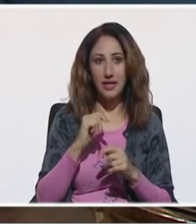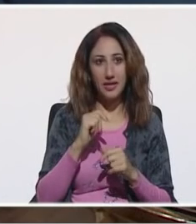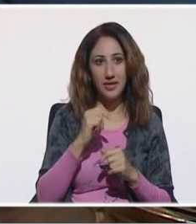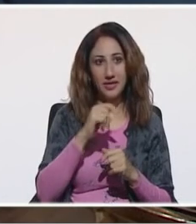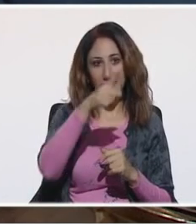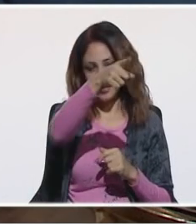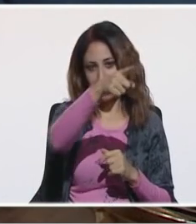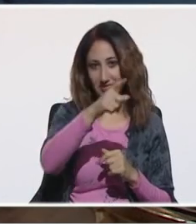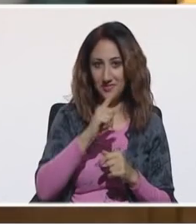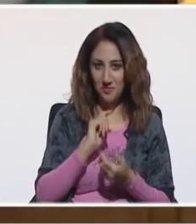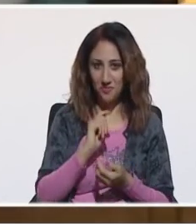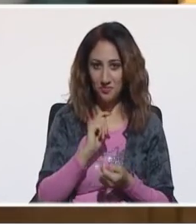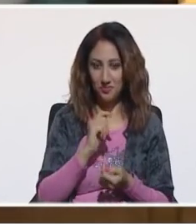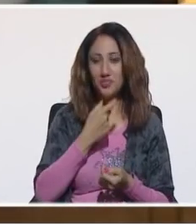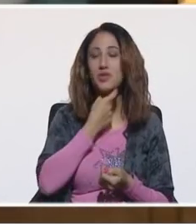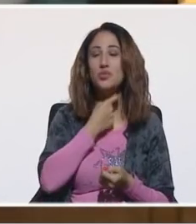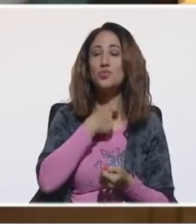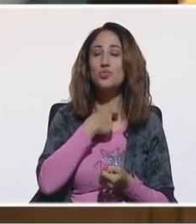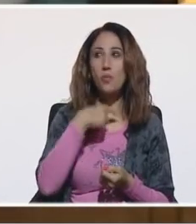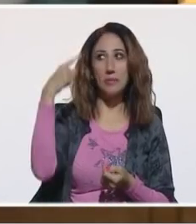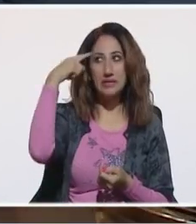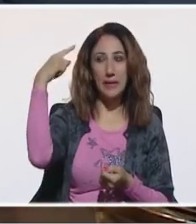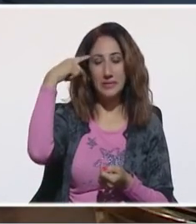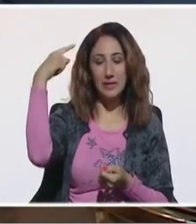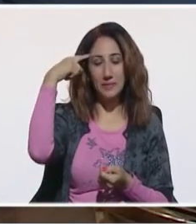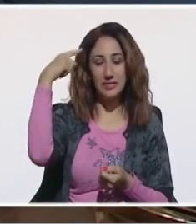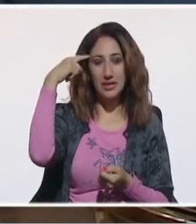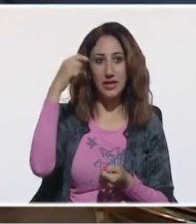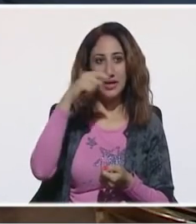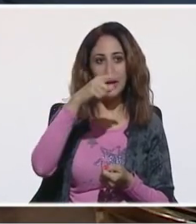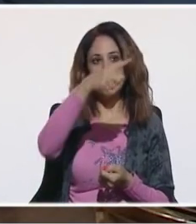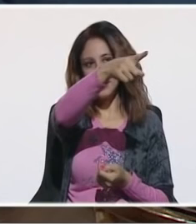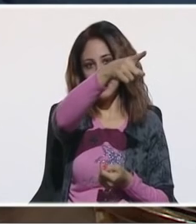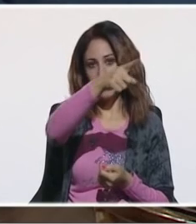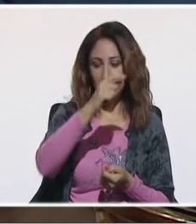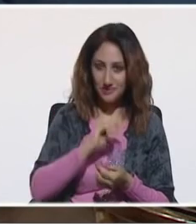برضه. صوتها دايما من دماغها. دي.